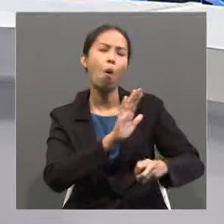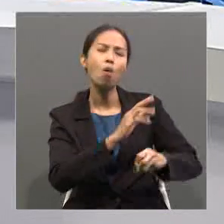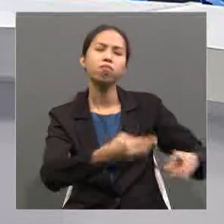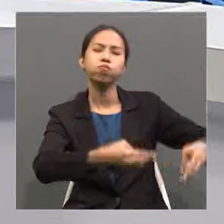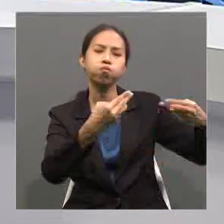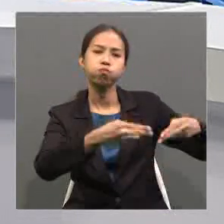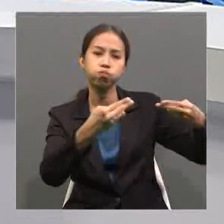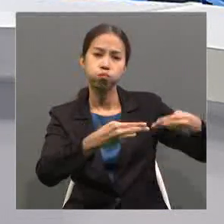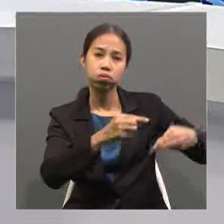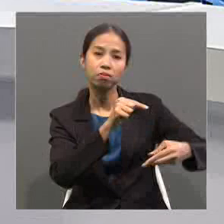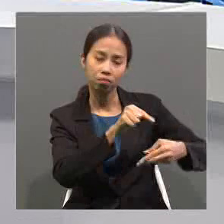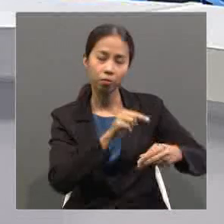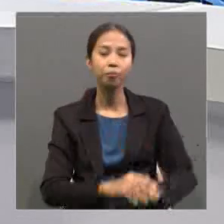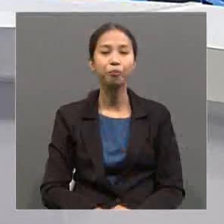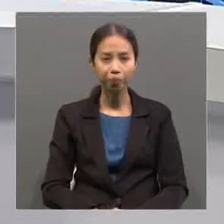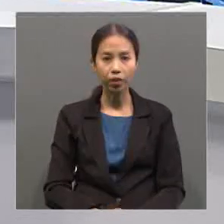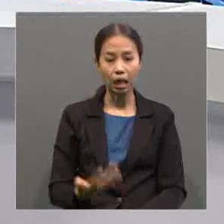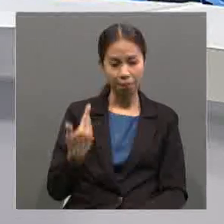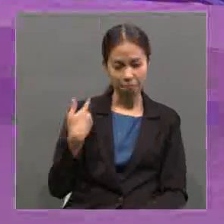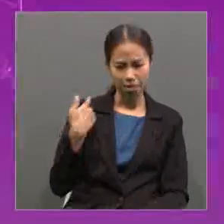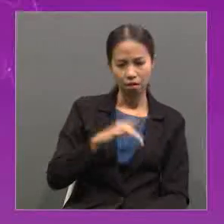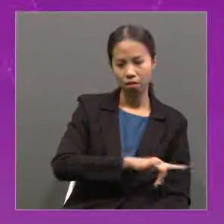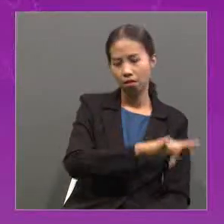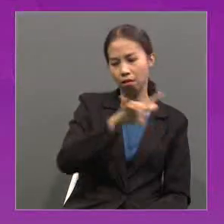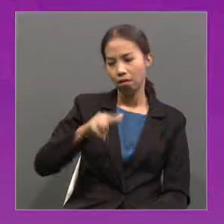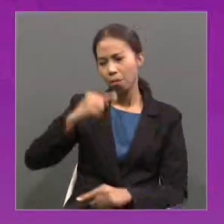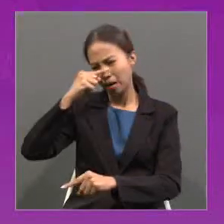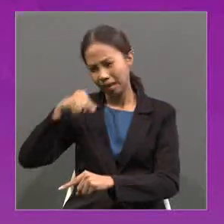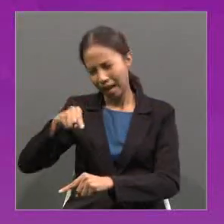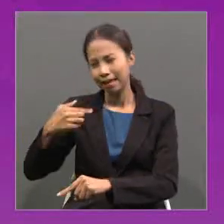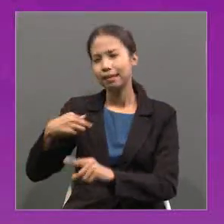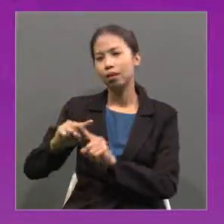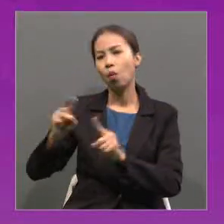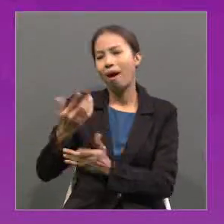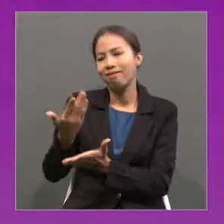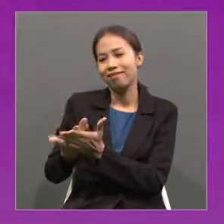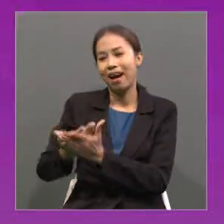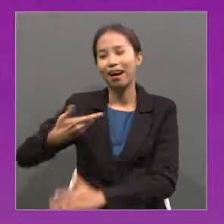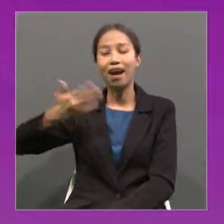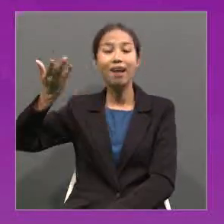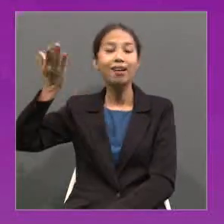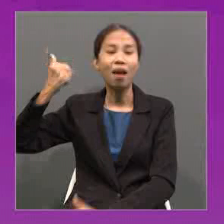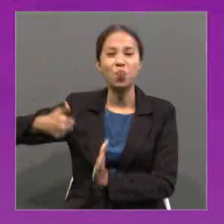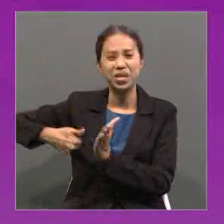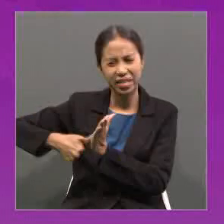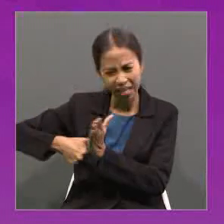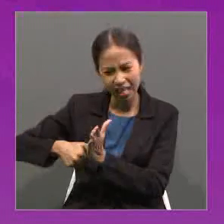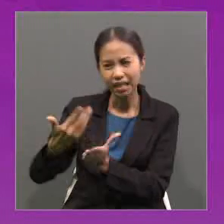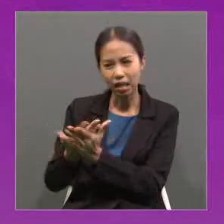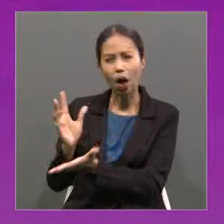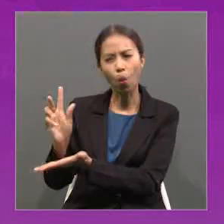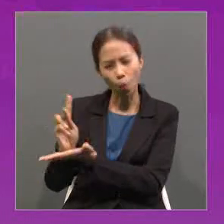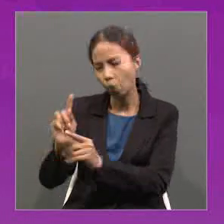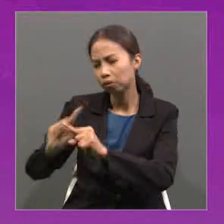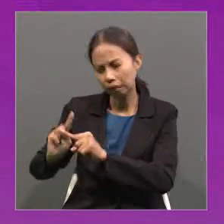เกิดขึ้นเนี่ยส่วนหนึ่งก็พบนะคะว่าเดินทางกลับมาแล้วเนี่ยยังมีหนี้สินกันอยู่จากการกู้ยืมเงินจากในส่วนของธนาคารต่างๆนอก